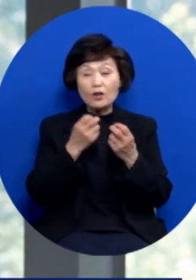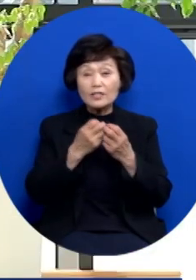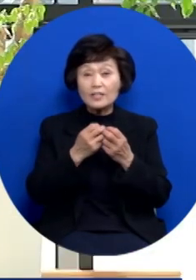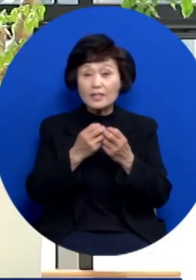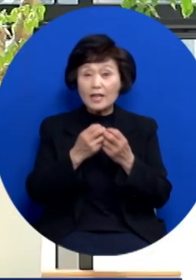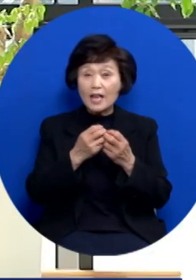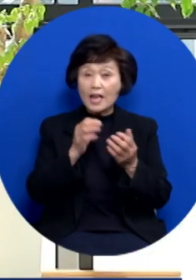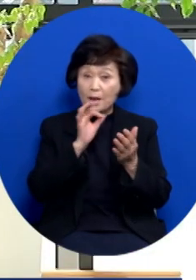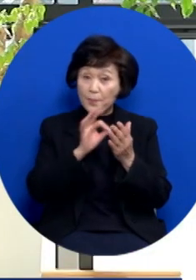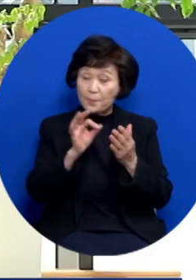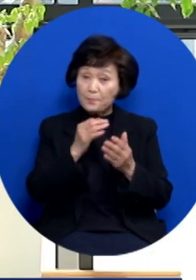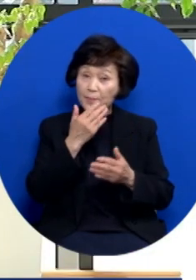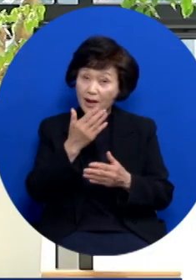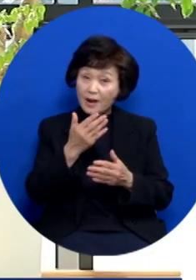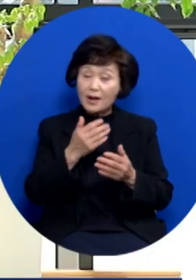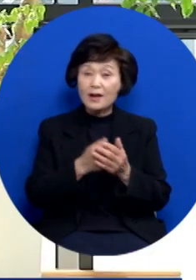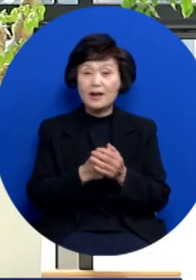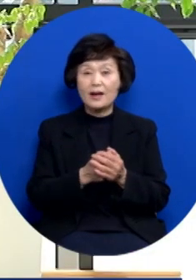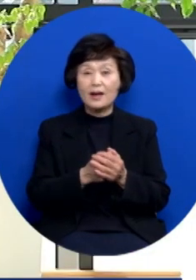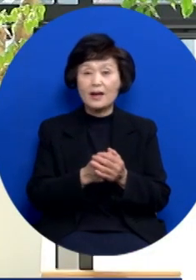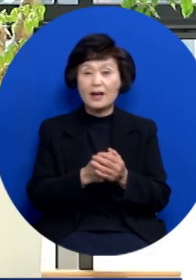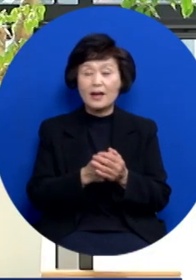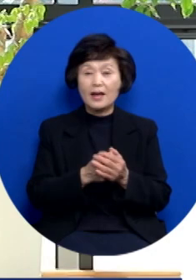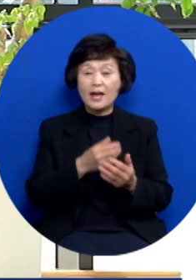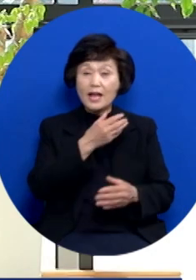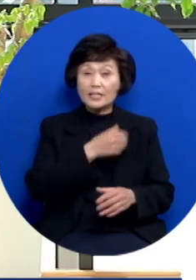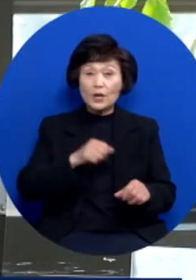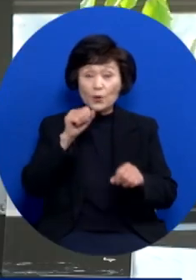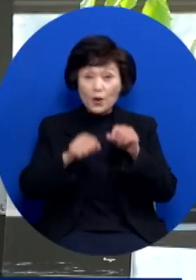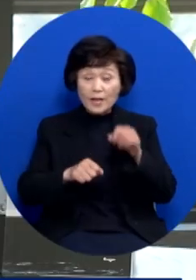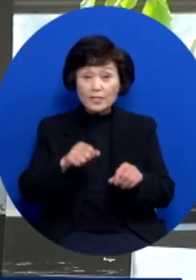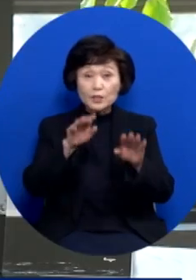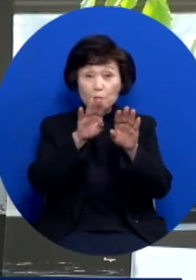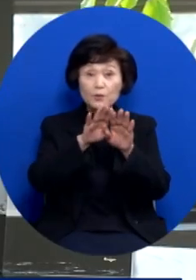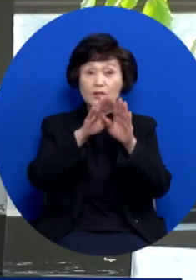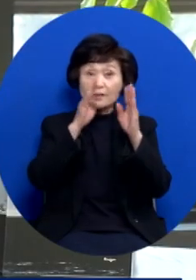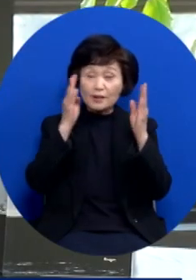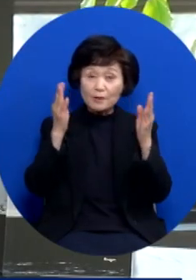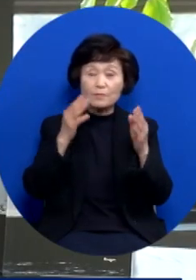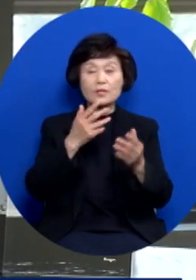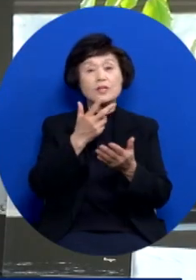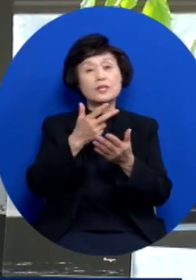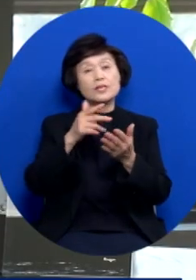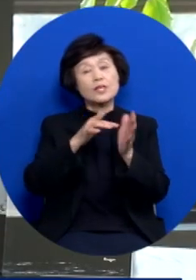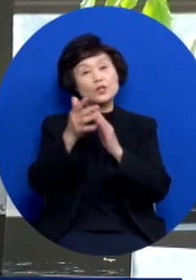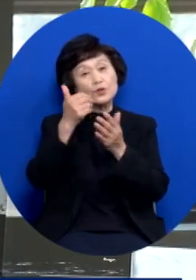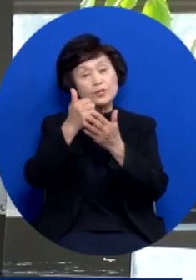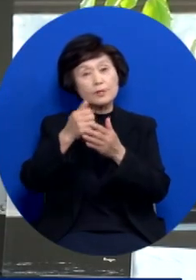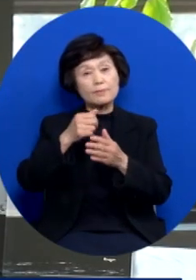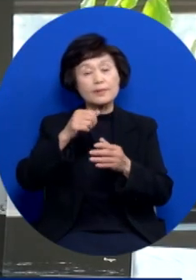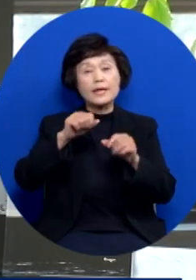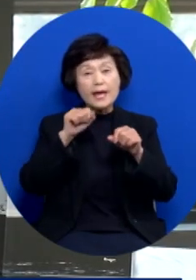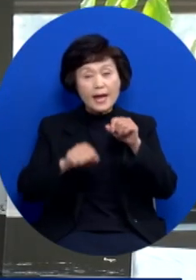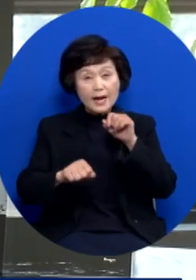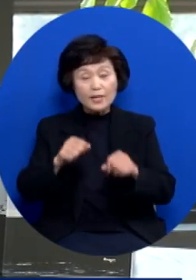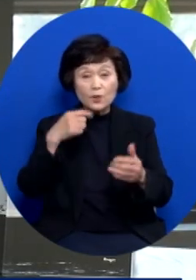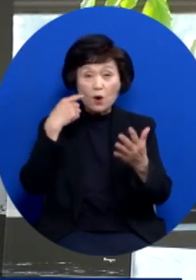계시나요? 네, 사도행전의 문을 열면 예수께서 행하시고